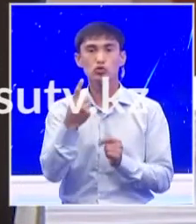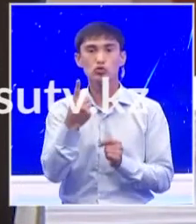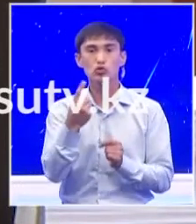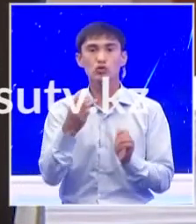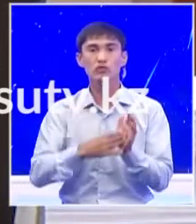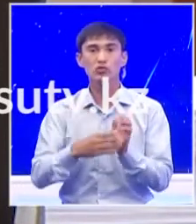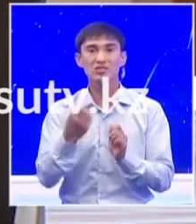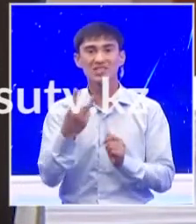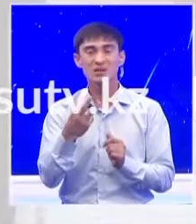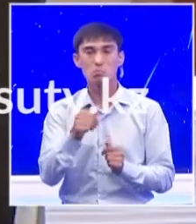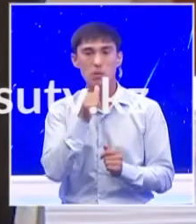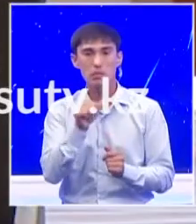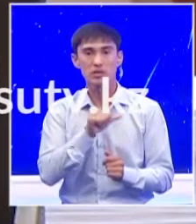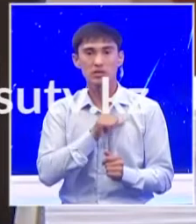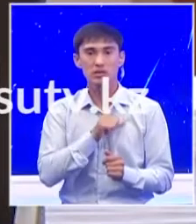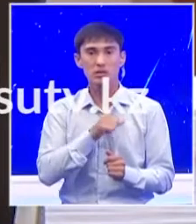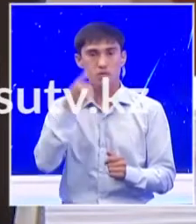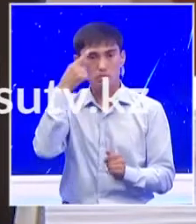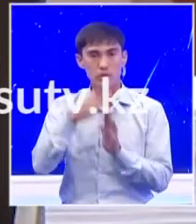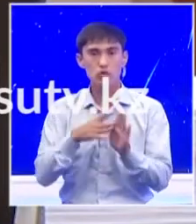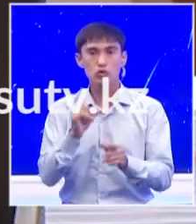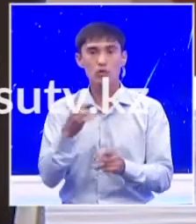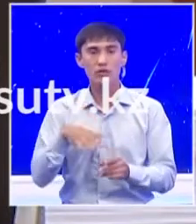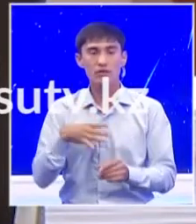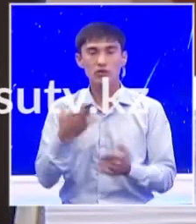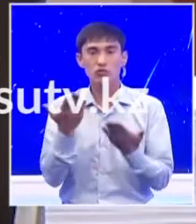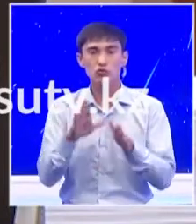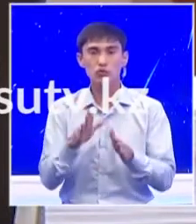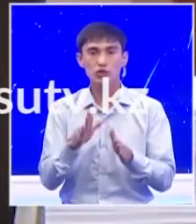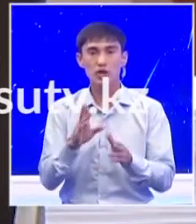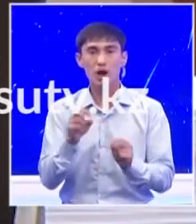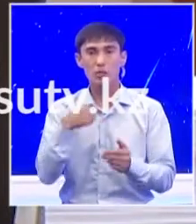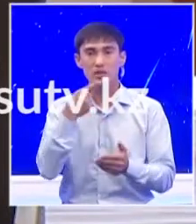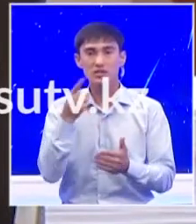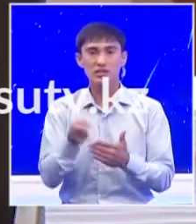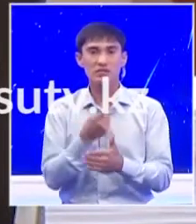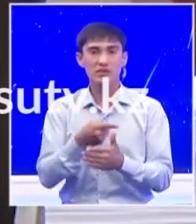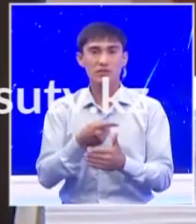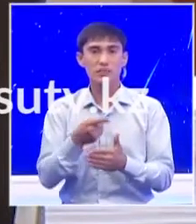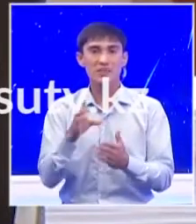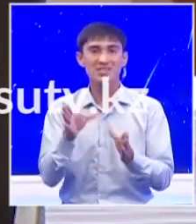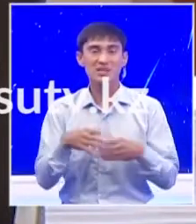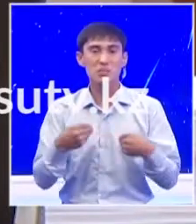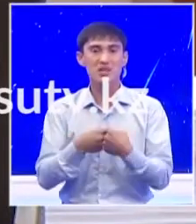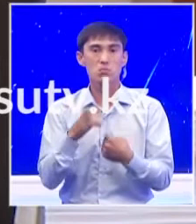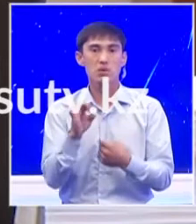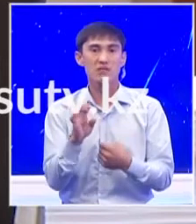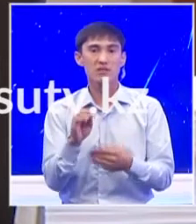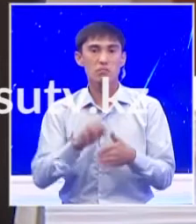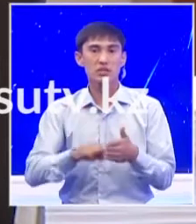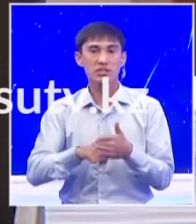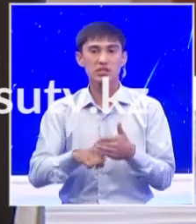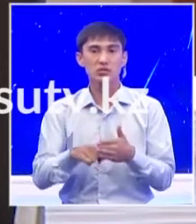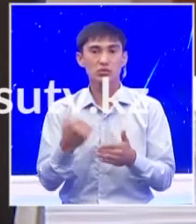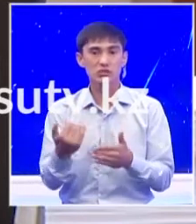попытки. Понятно, что, наверное, случаи, как мы называем, семейно-бытовых причин. Но немалая